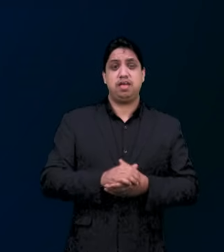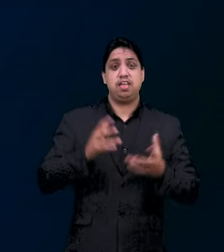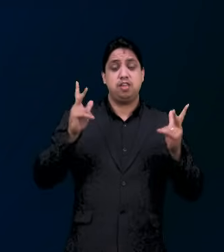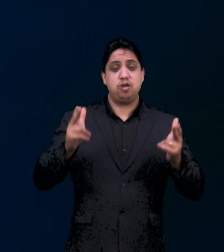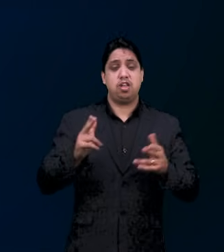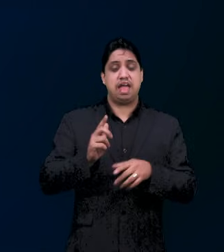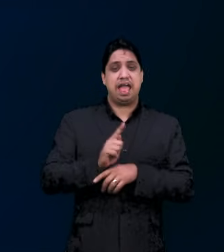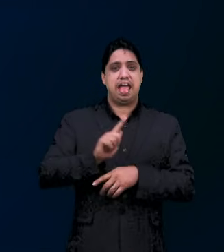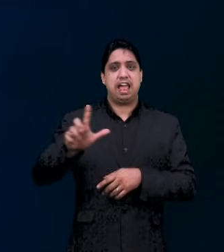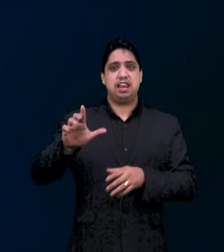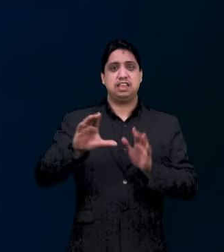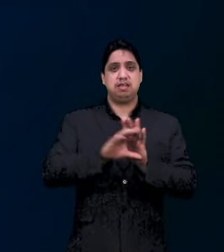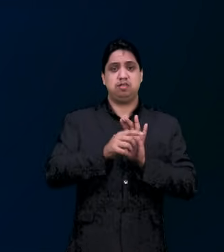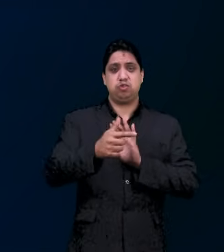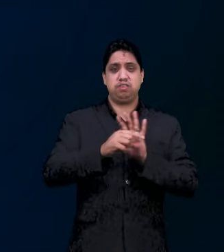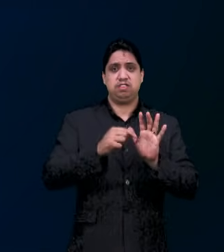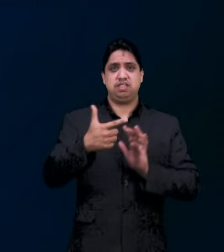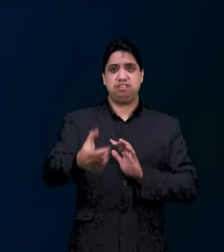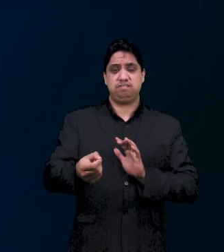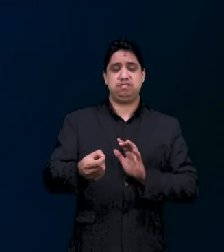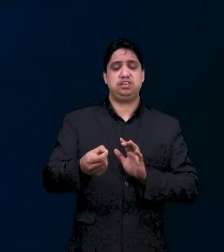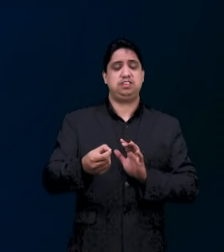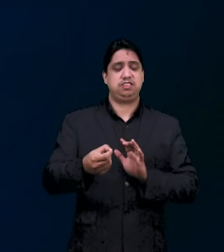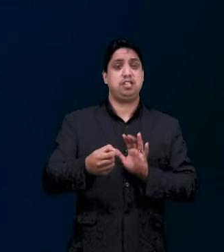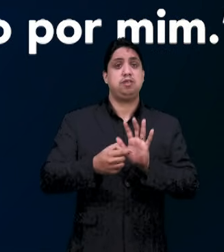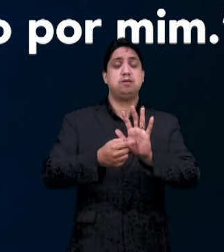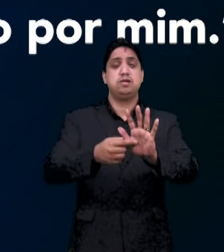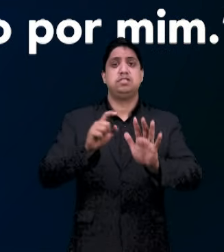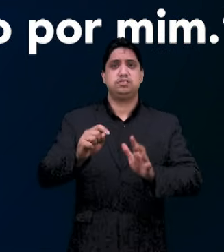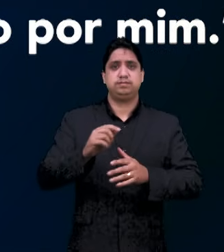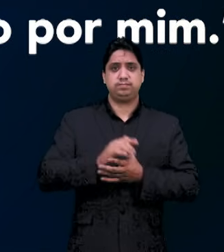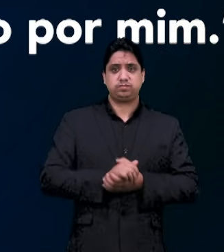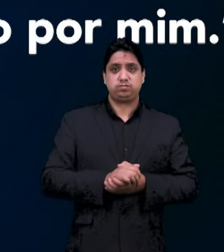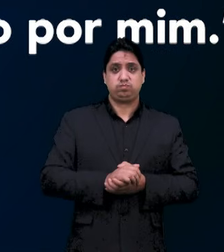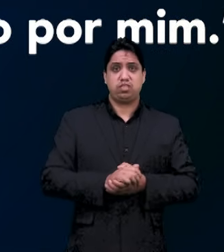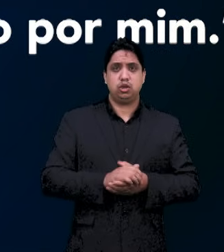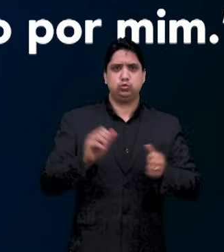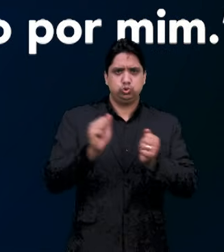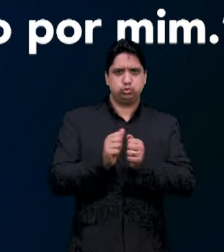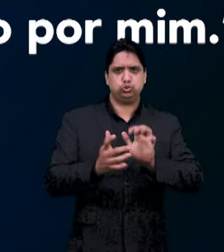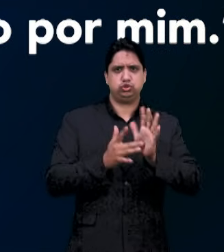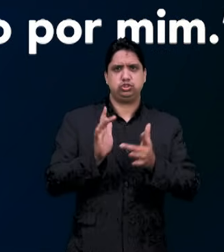Nous avons été crucifiés en Christ, qui est en Galates 2:30.